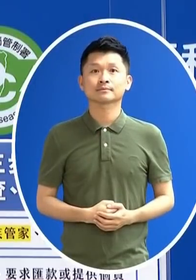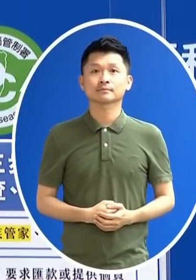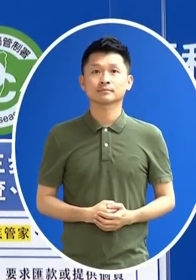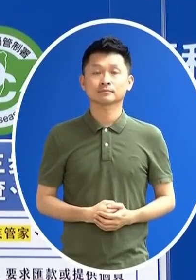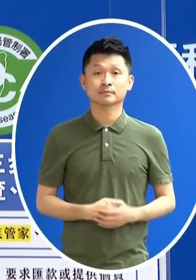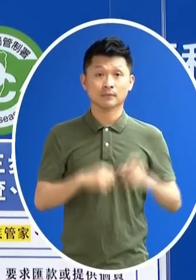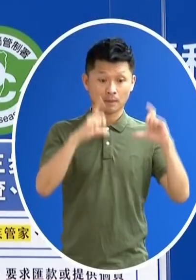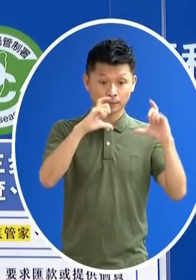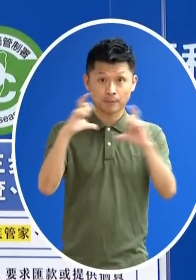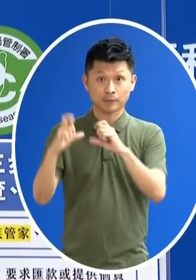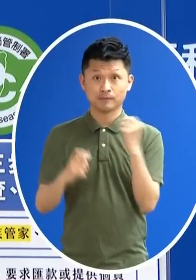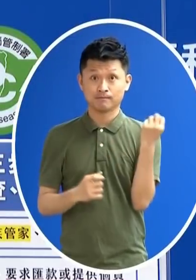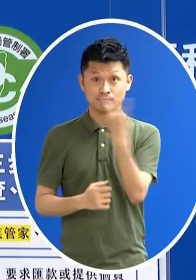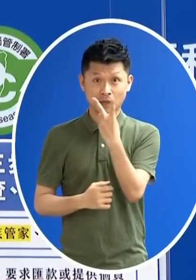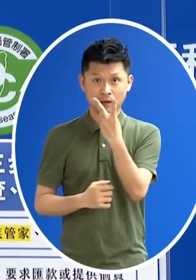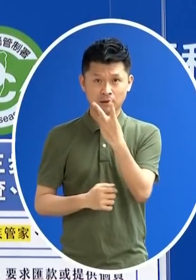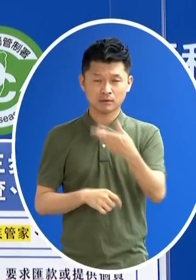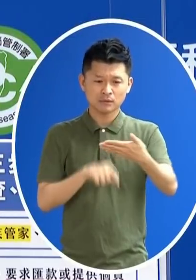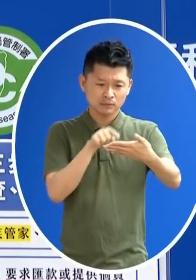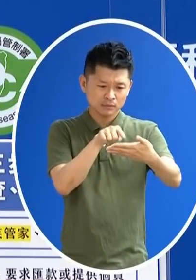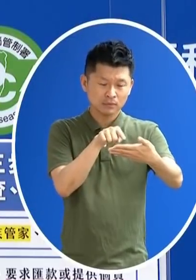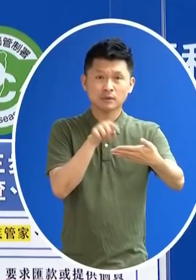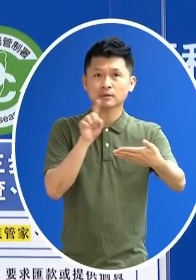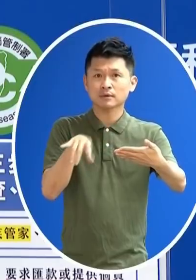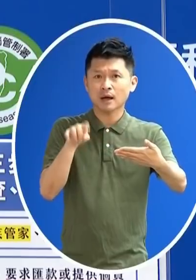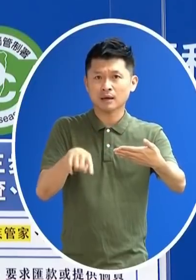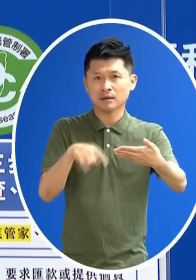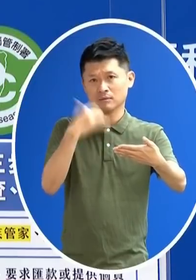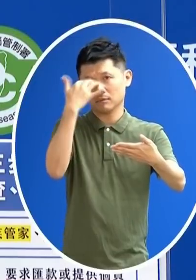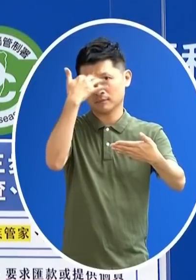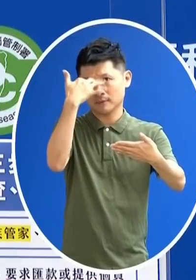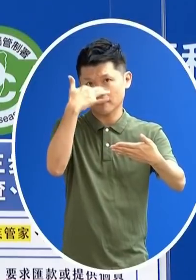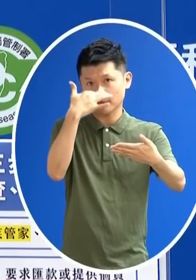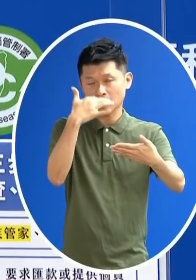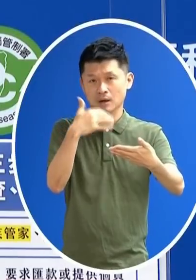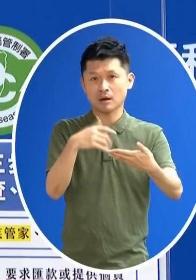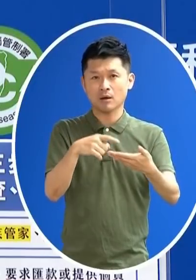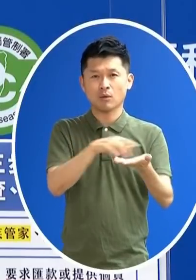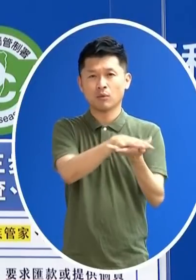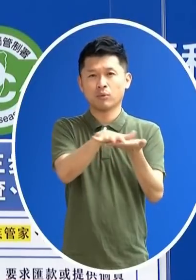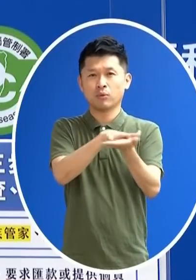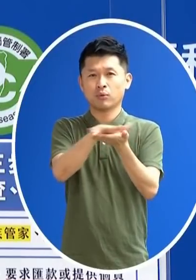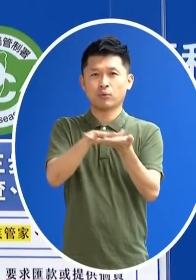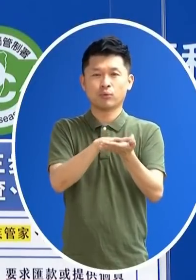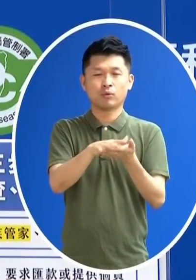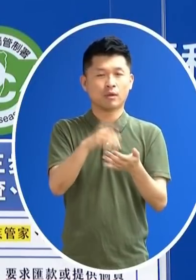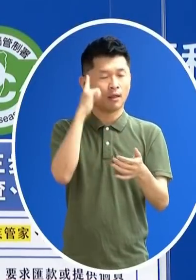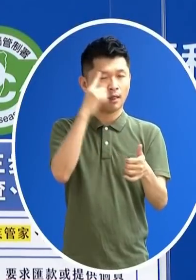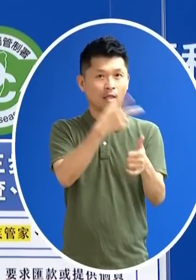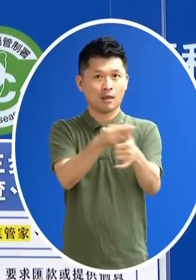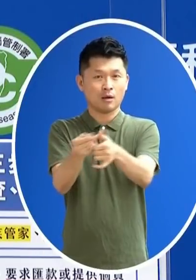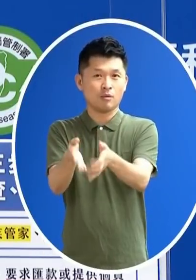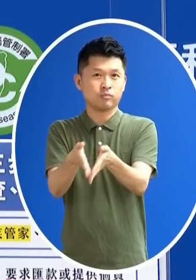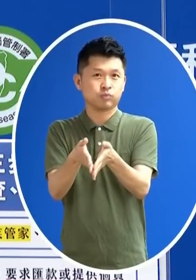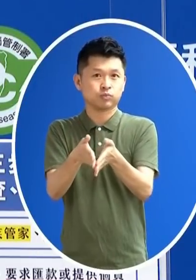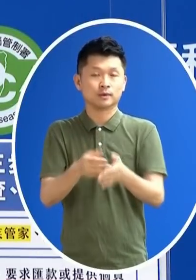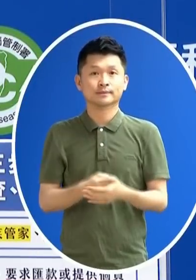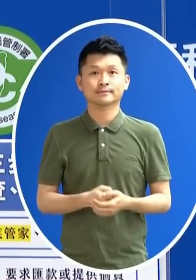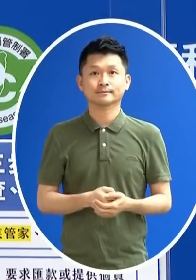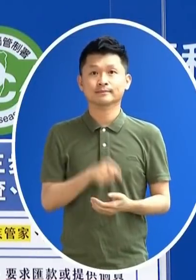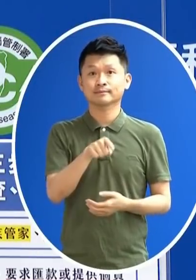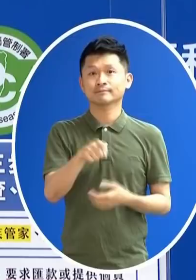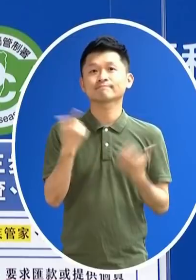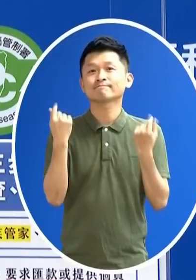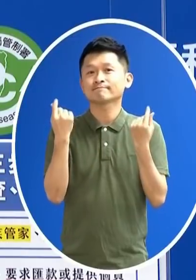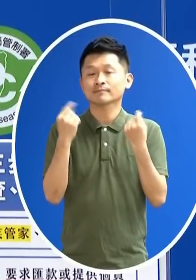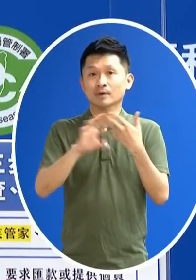了两张这个看不出位置的这个图来混淆视听。那这个也是疑似从境